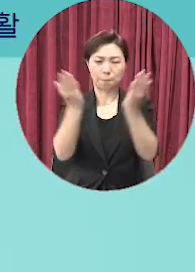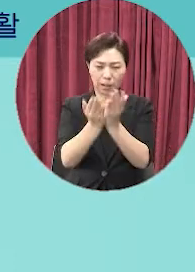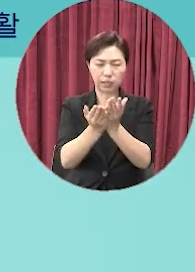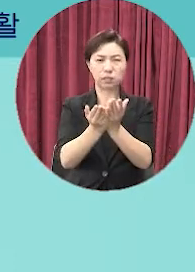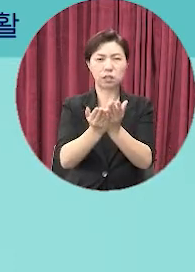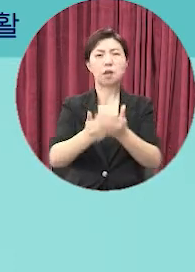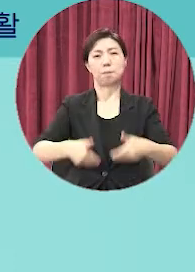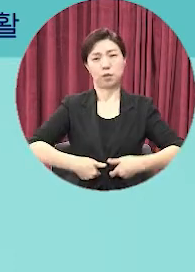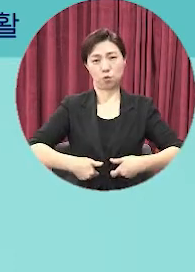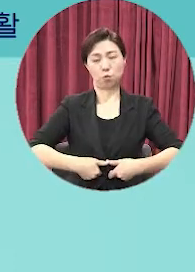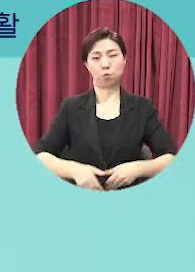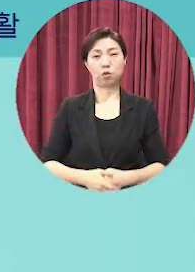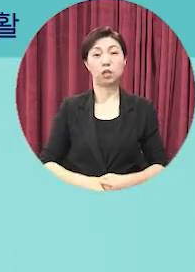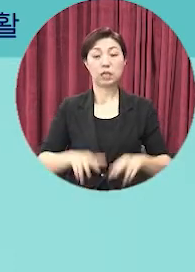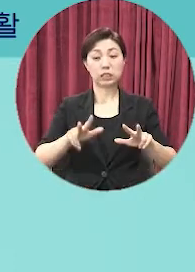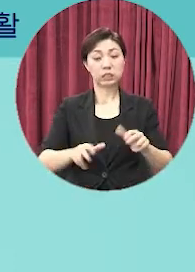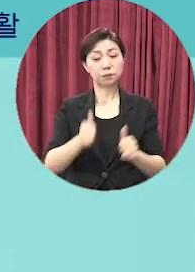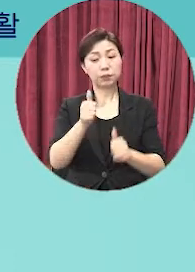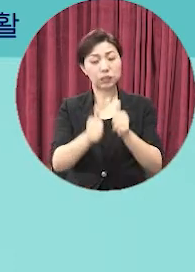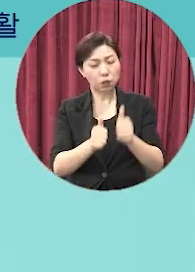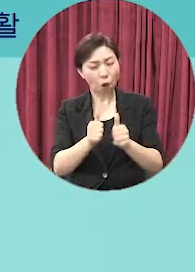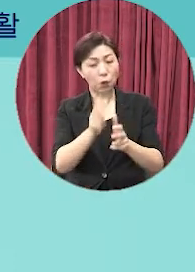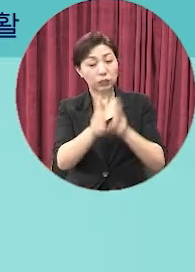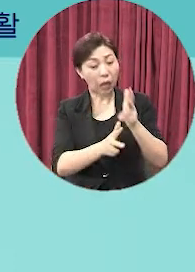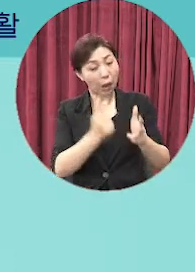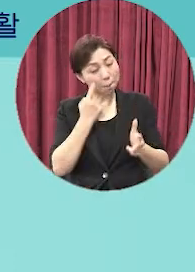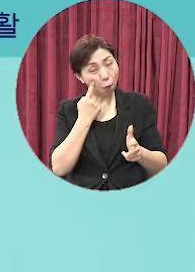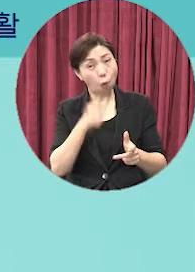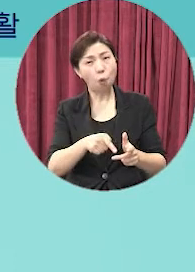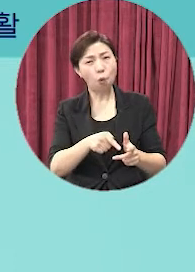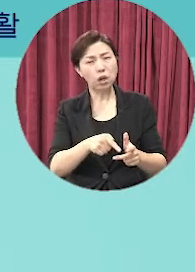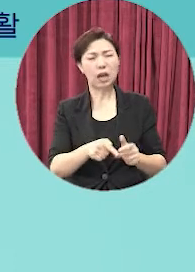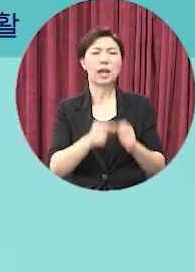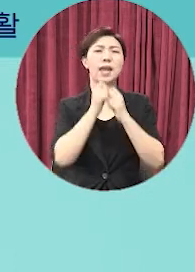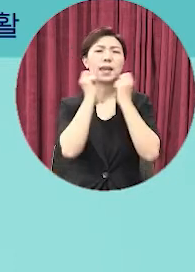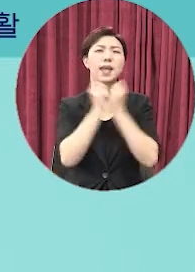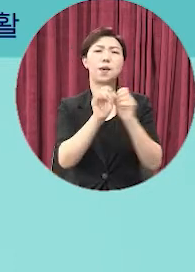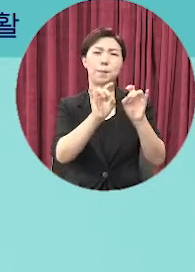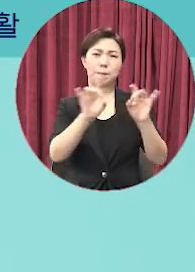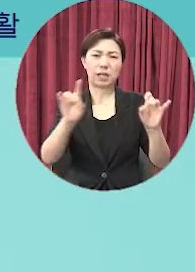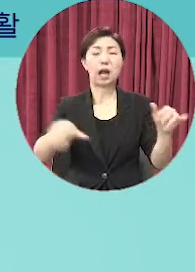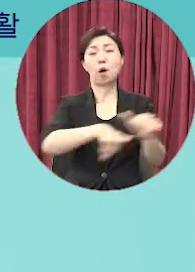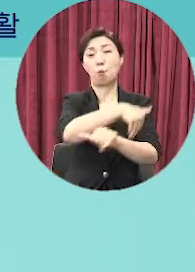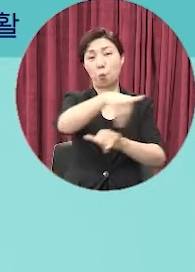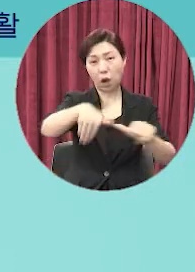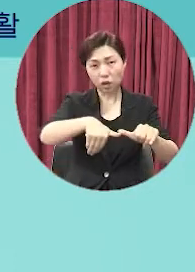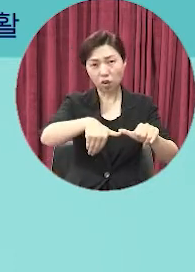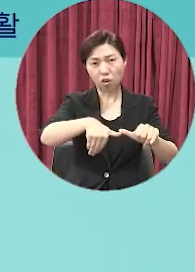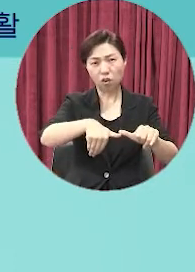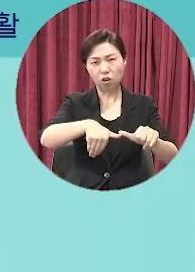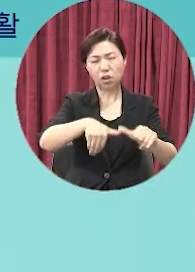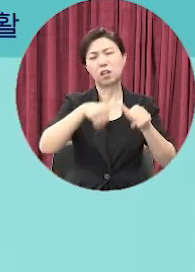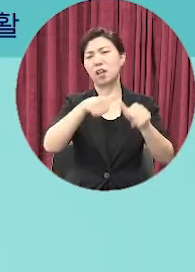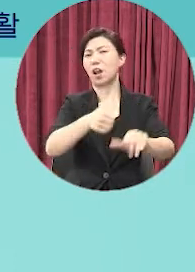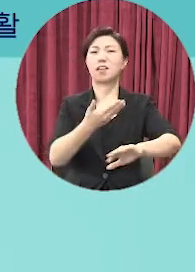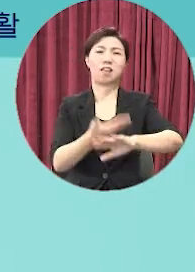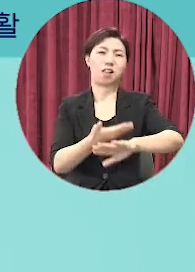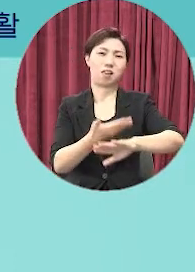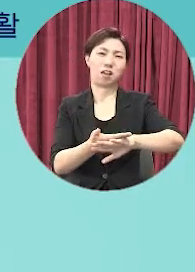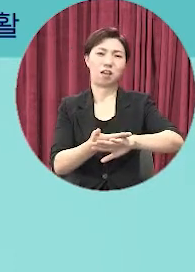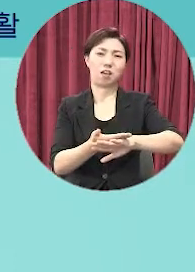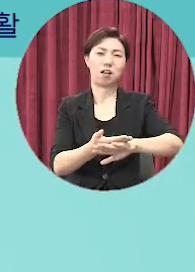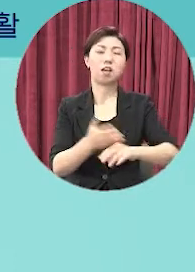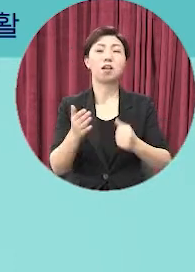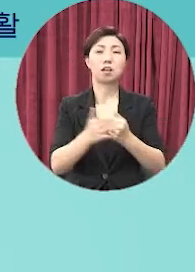텐데 실제 시범 사업을 진행하다 보니 개별 여건에 따라서 이러한 요소들이 좀 보편적으로 적용하기가